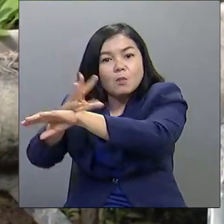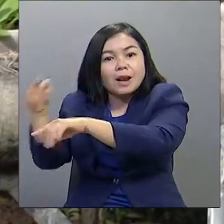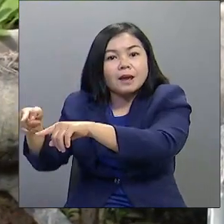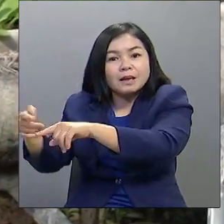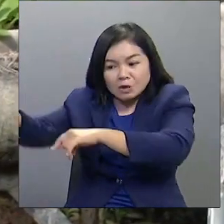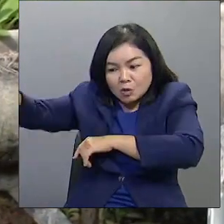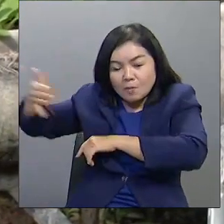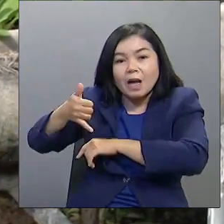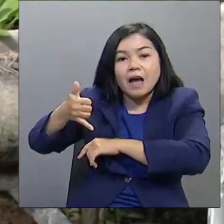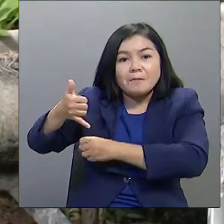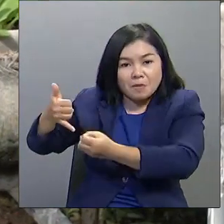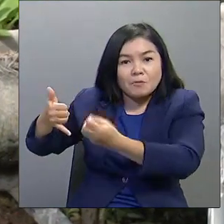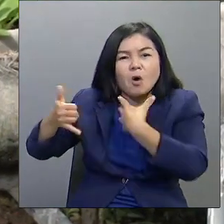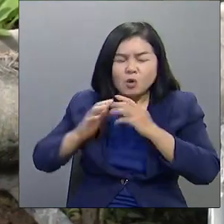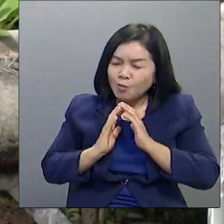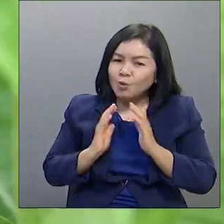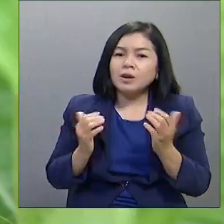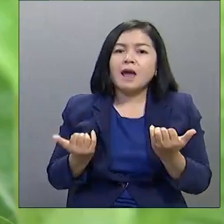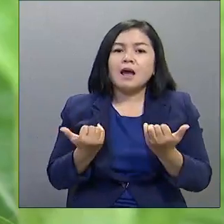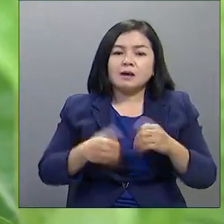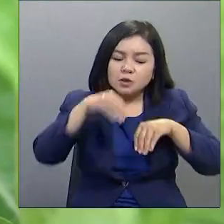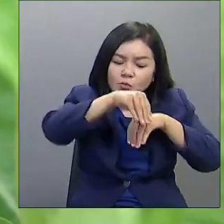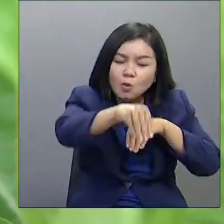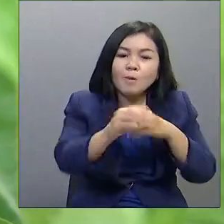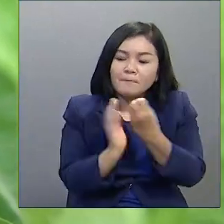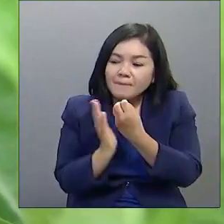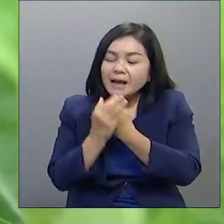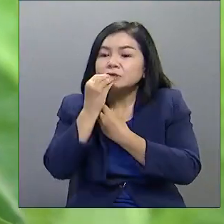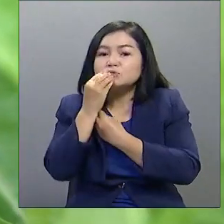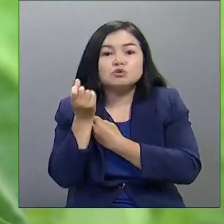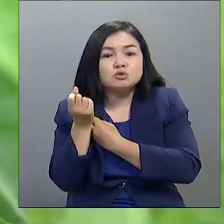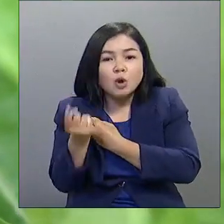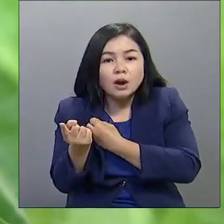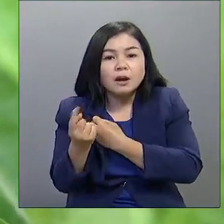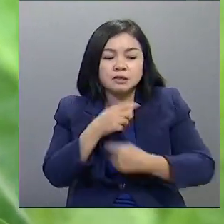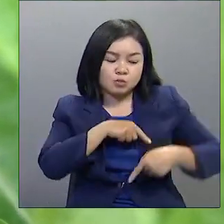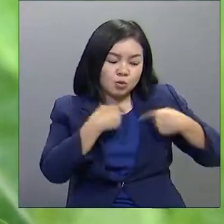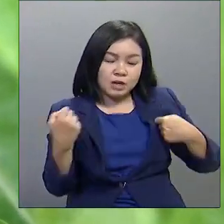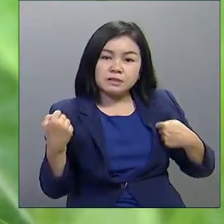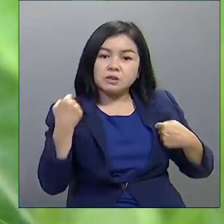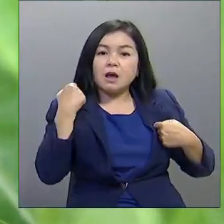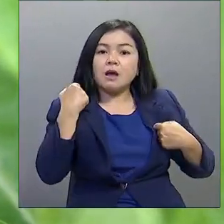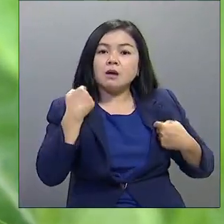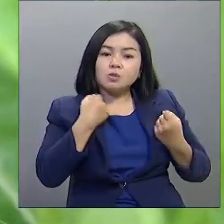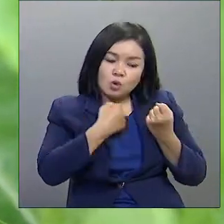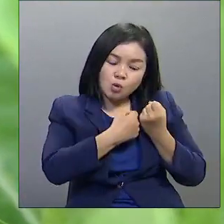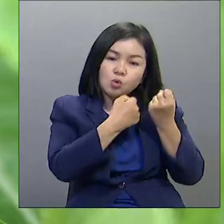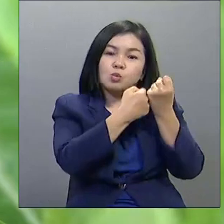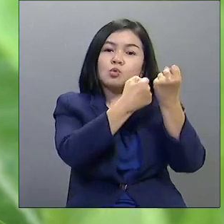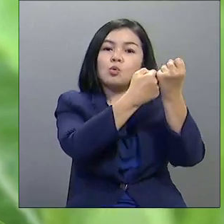บบเข้ามาแล้วมาแบบขอบคุณเราเลยว่าขอบคุณนะที่ทำให้เขาอ่ะมีกำลังใจที่จะแบบมี